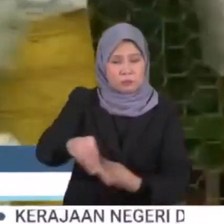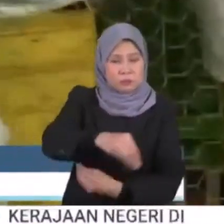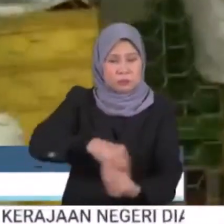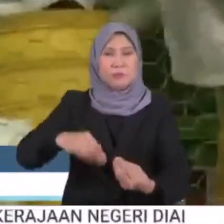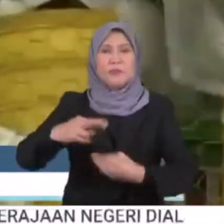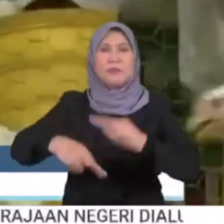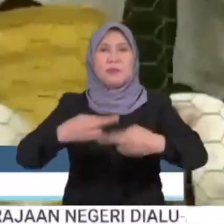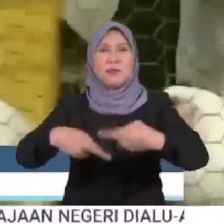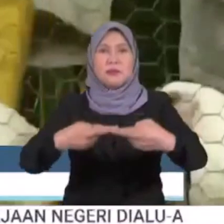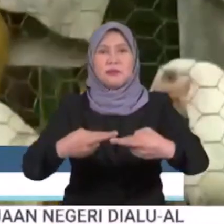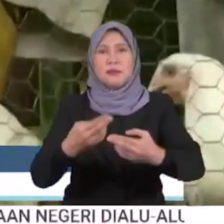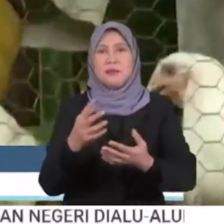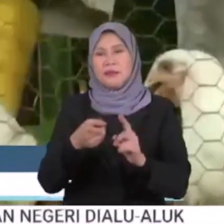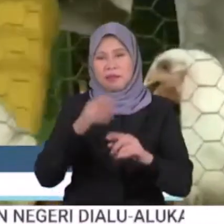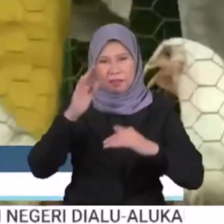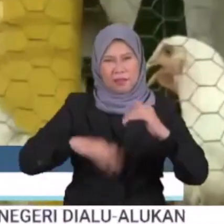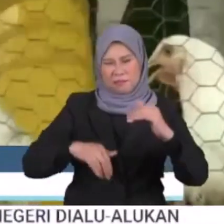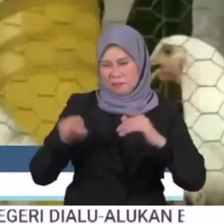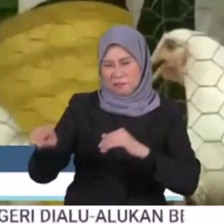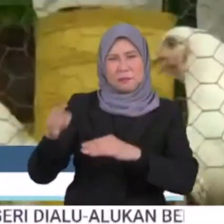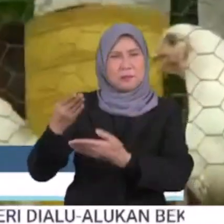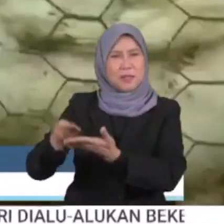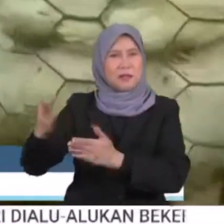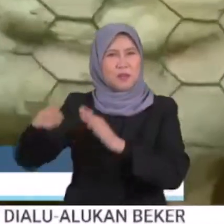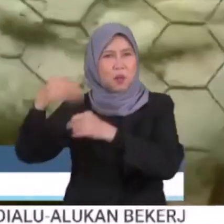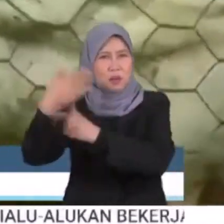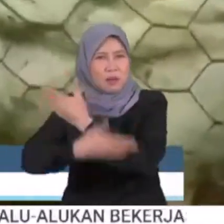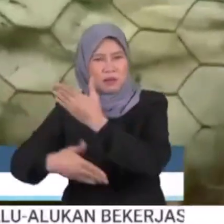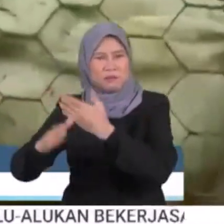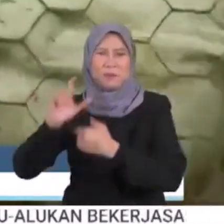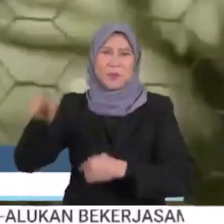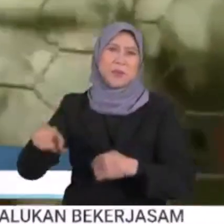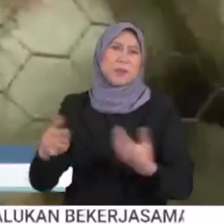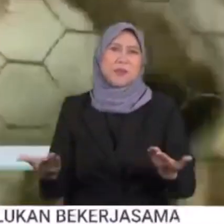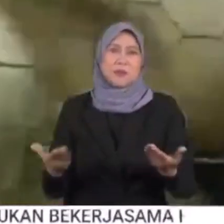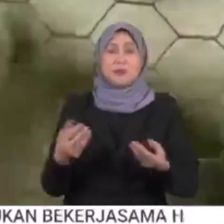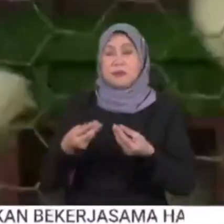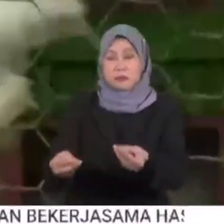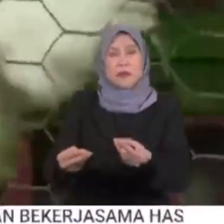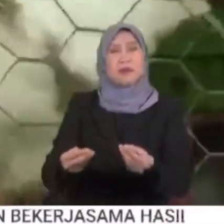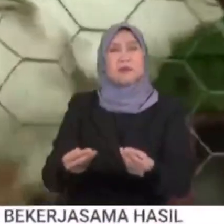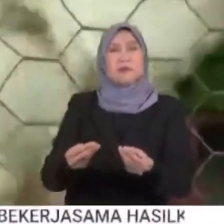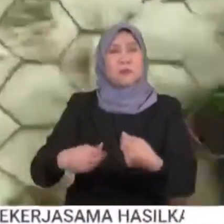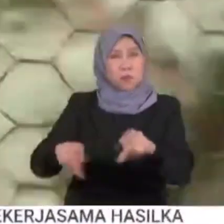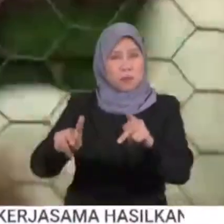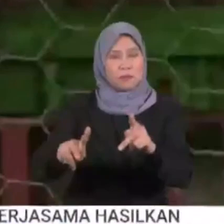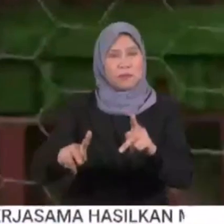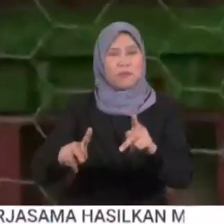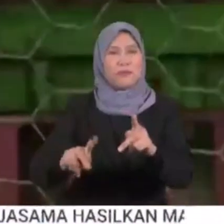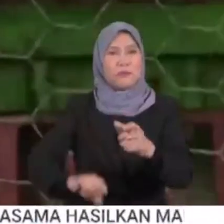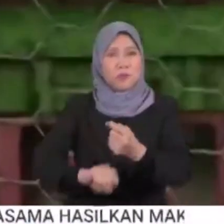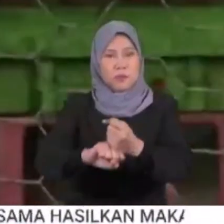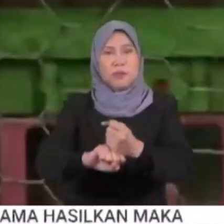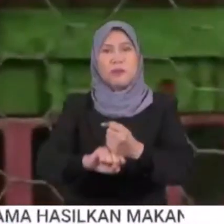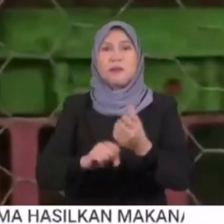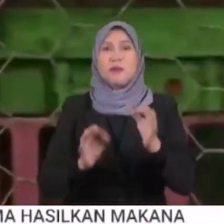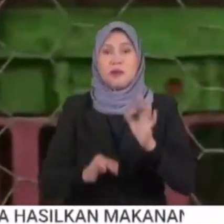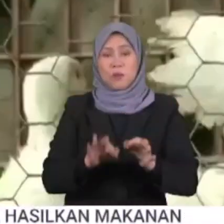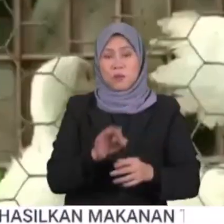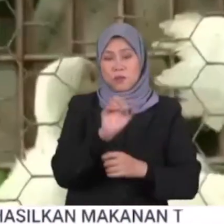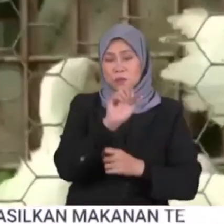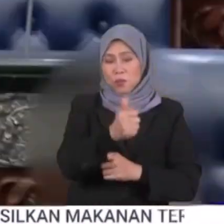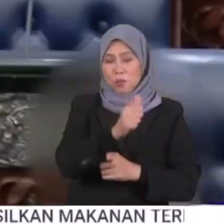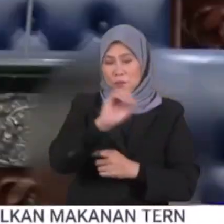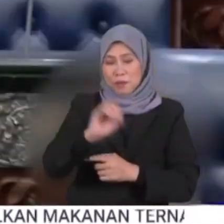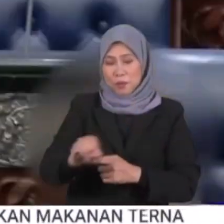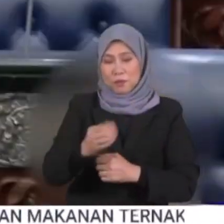yang dia beli, yang dibeli daripada luar negara. Jadi apa yang kita nak buat, kita nak bagi insentif supaya kalau dia pakai 5%, 6%,